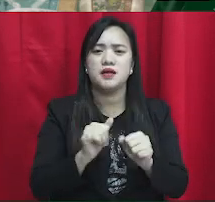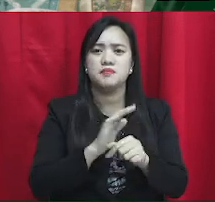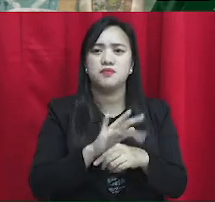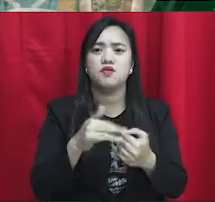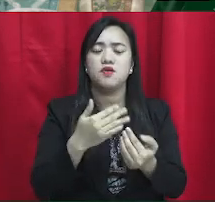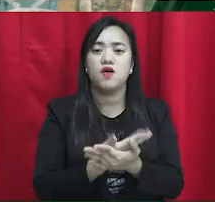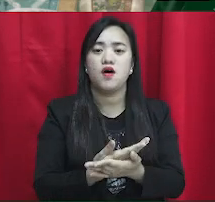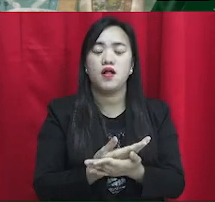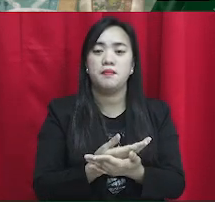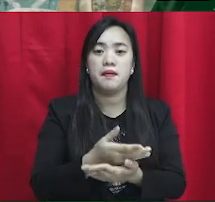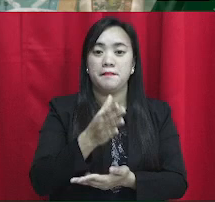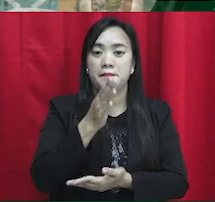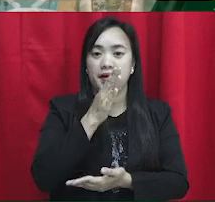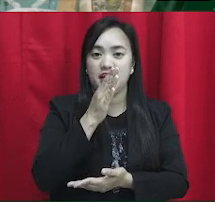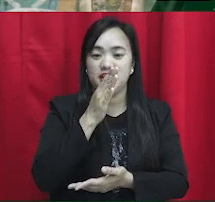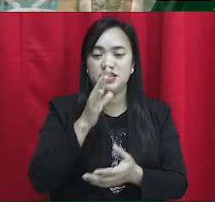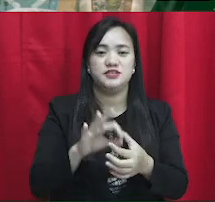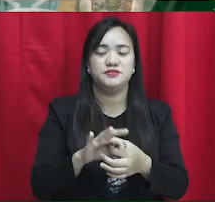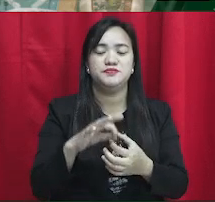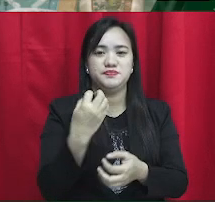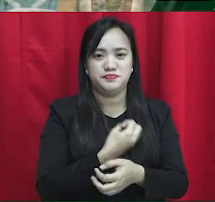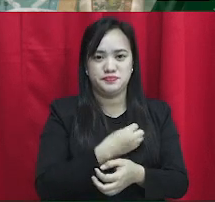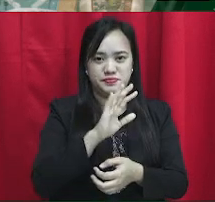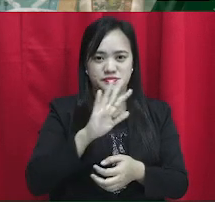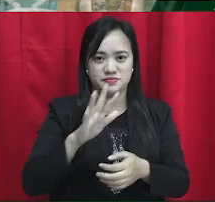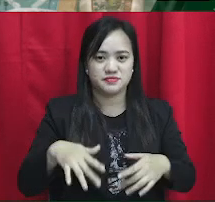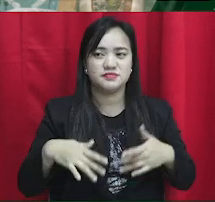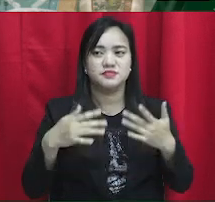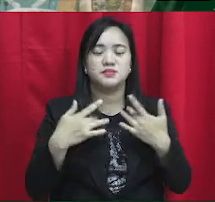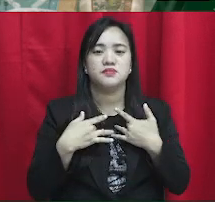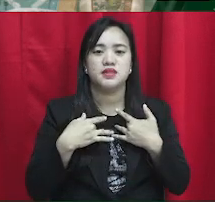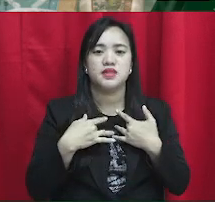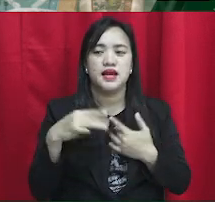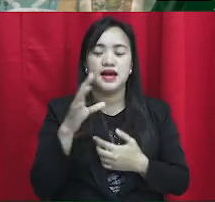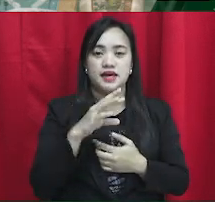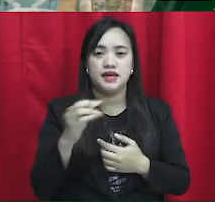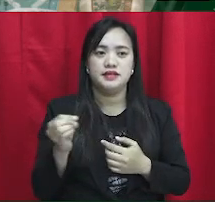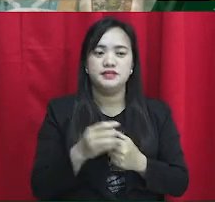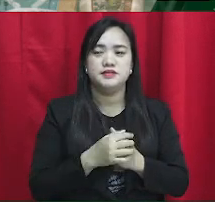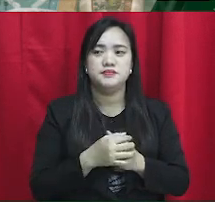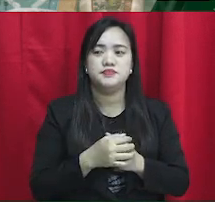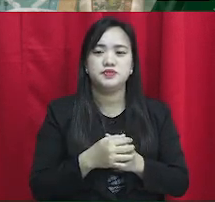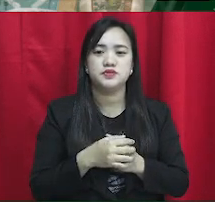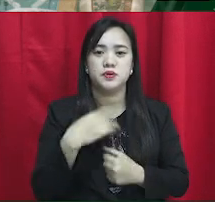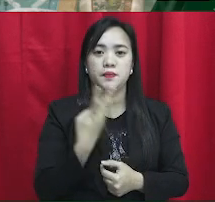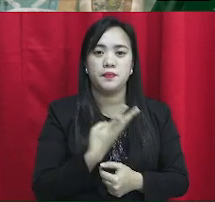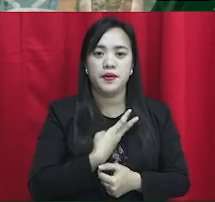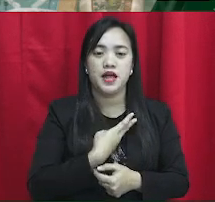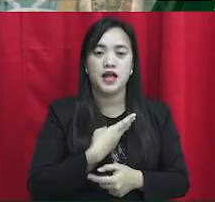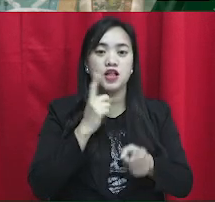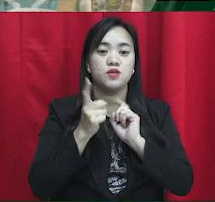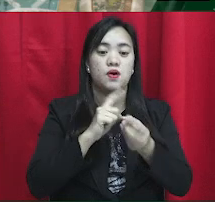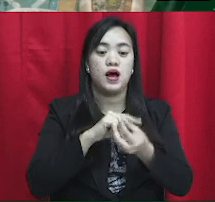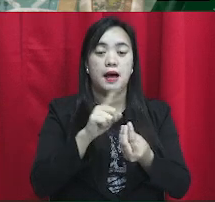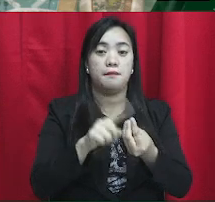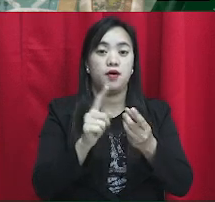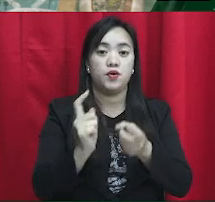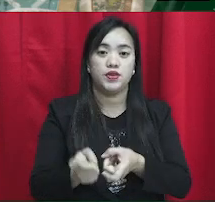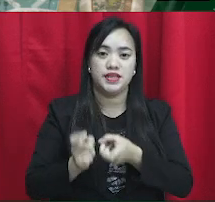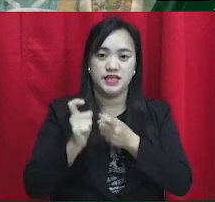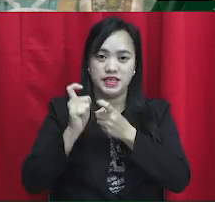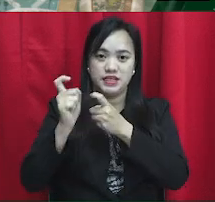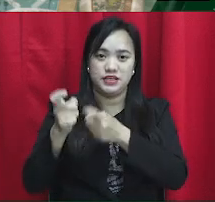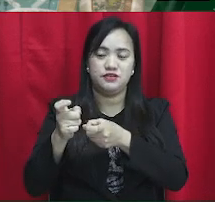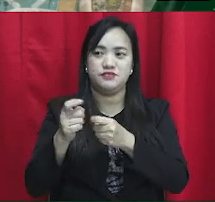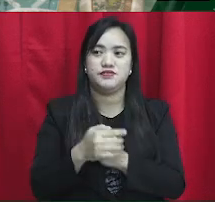mga anak natin, di ba? Sa akin, kasi sa akin, kanina nga napag-usapan yung regalo-regalo. Sa akin, normal